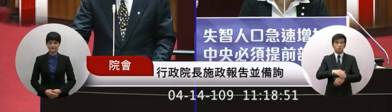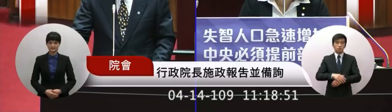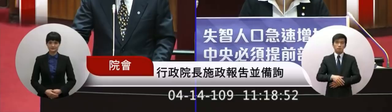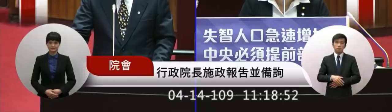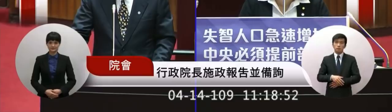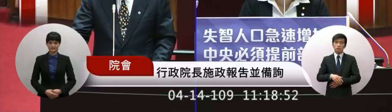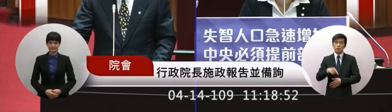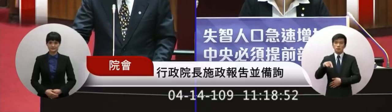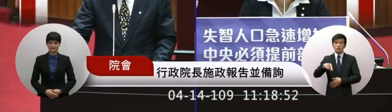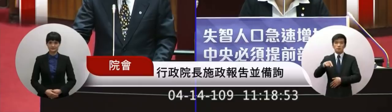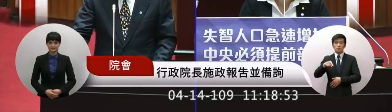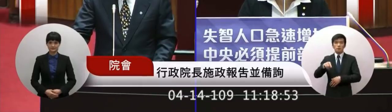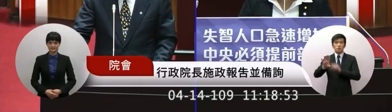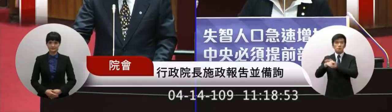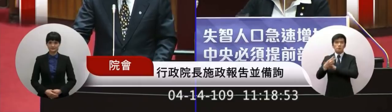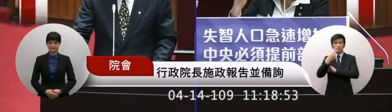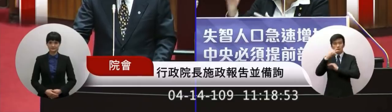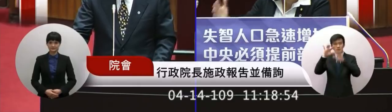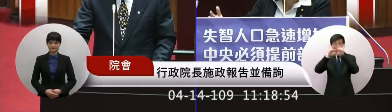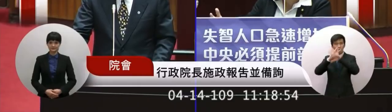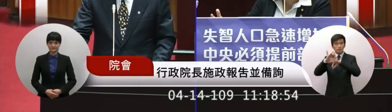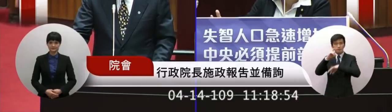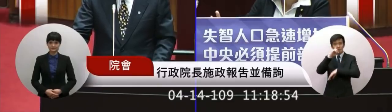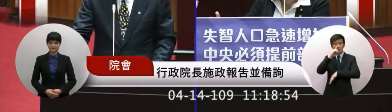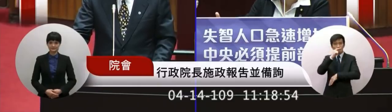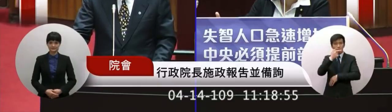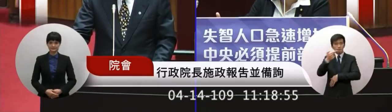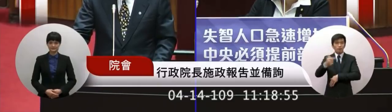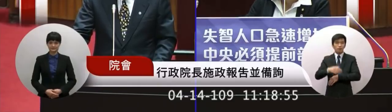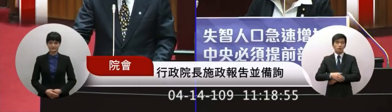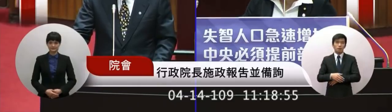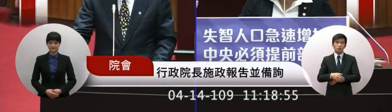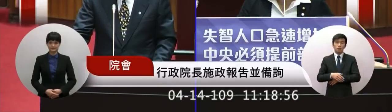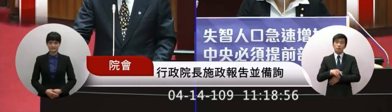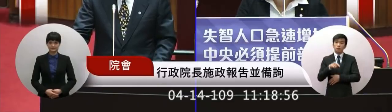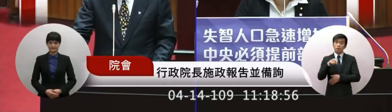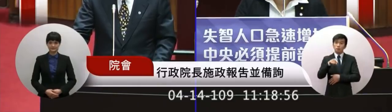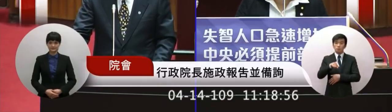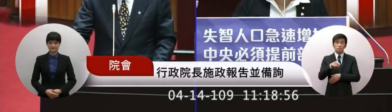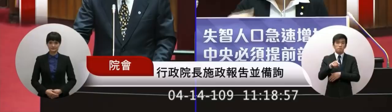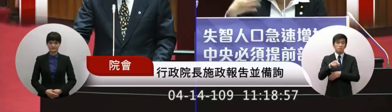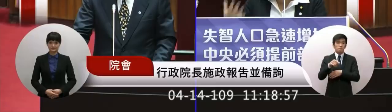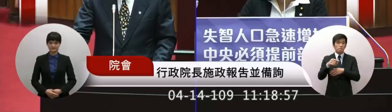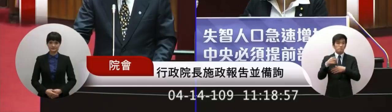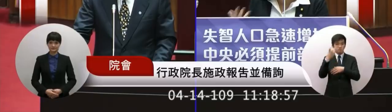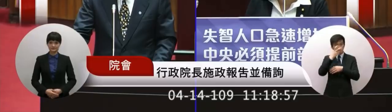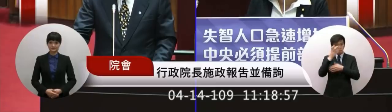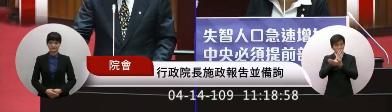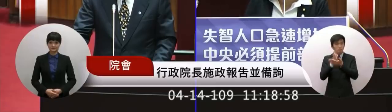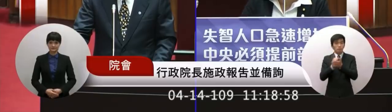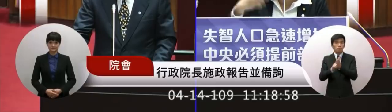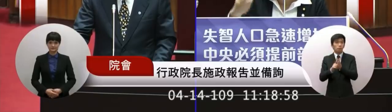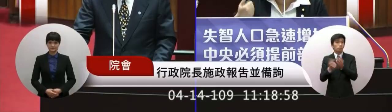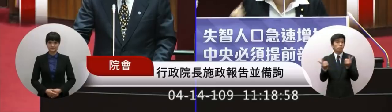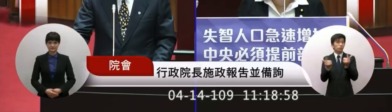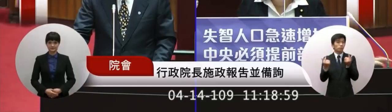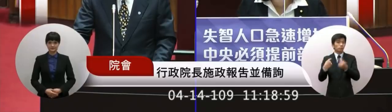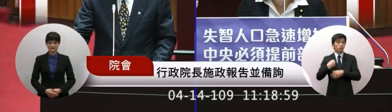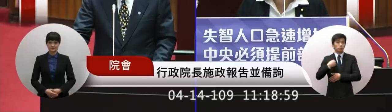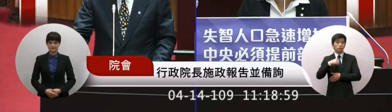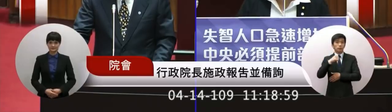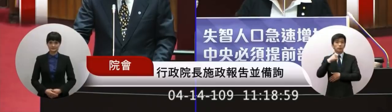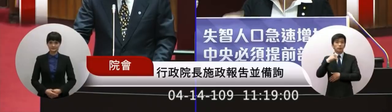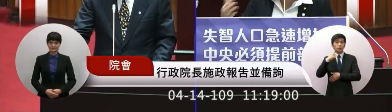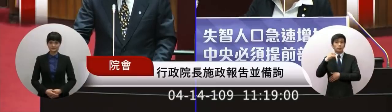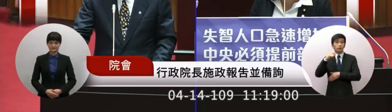怖是非常嚴重你們在監測的時候像我們家裡子跟一個監